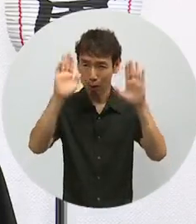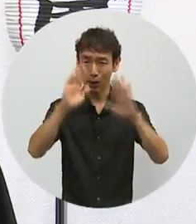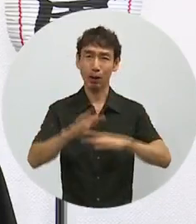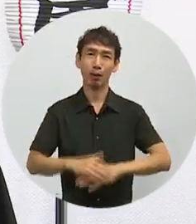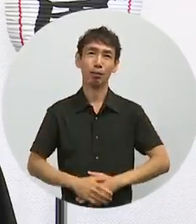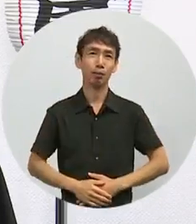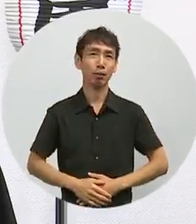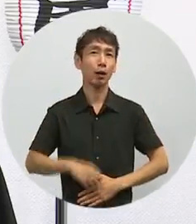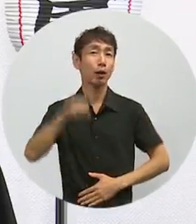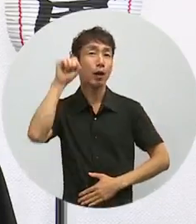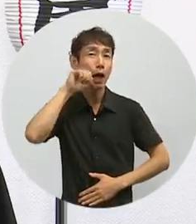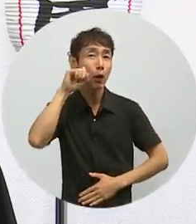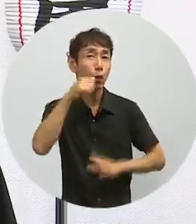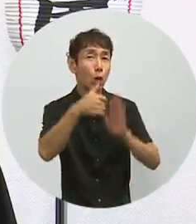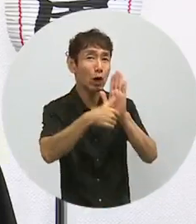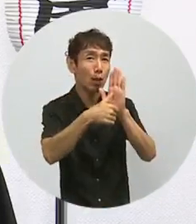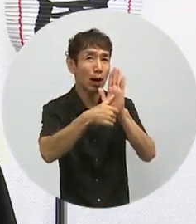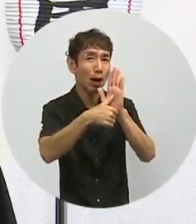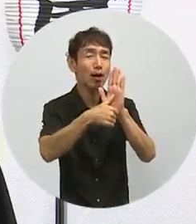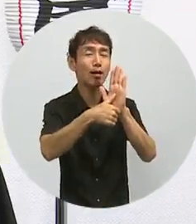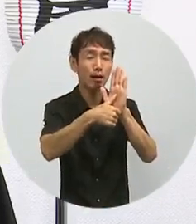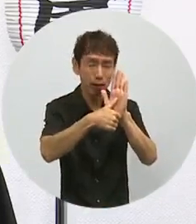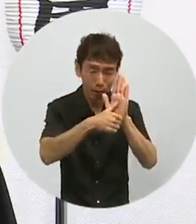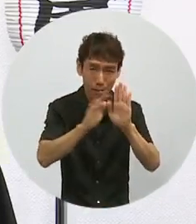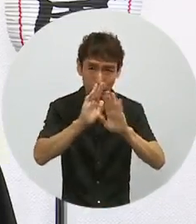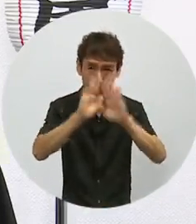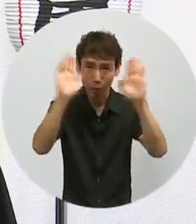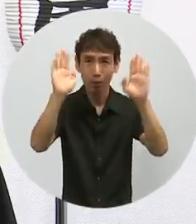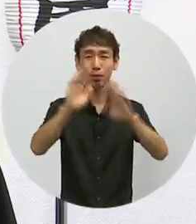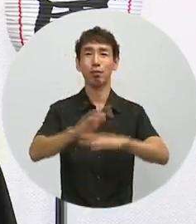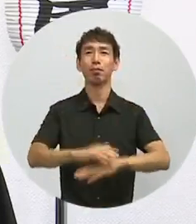前、始まり始まり。